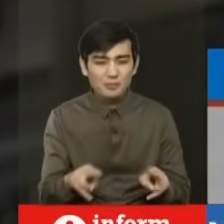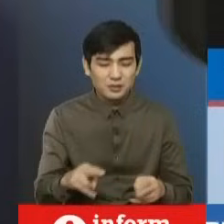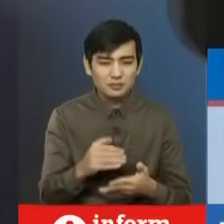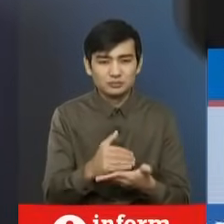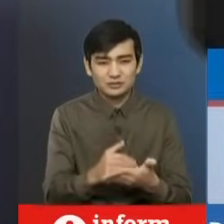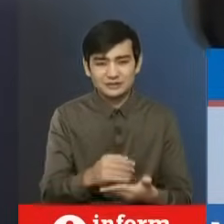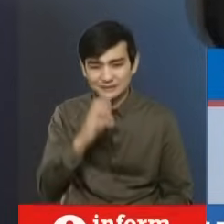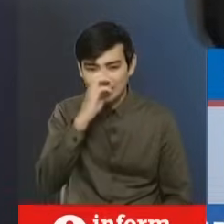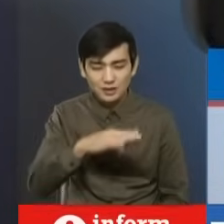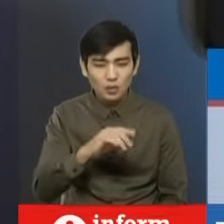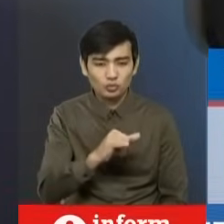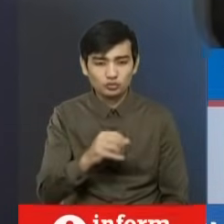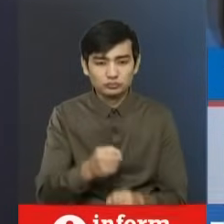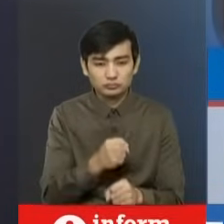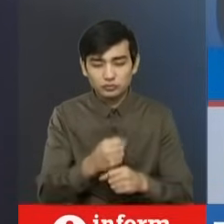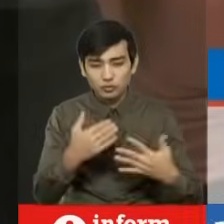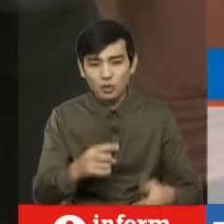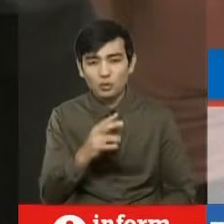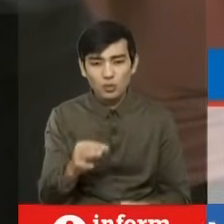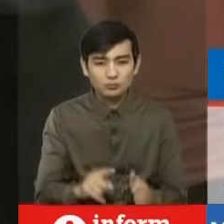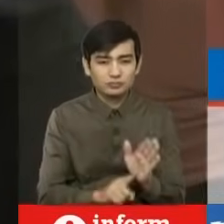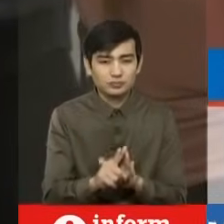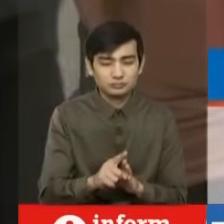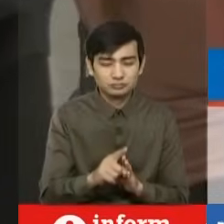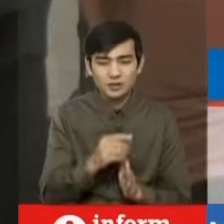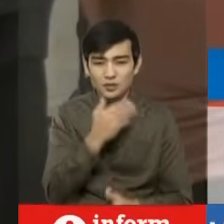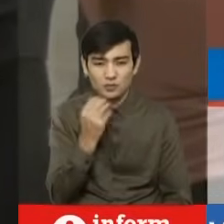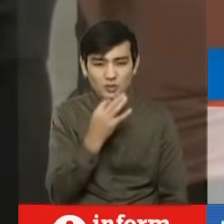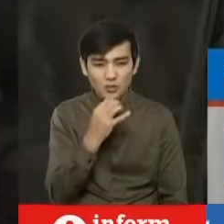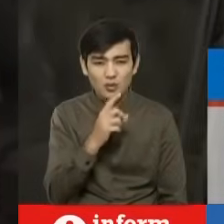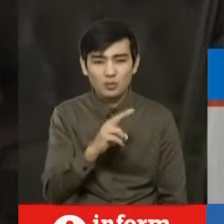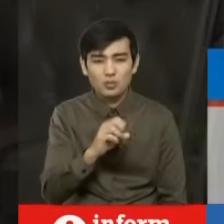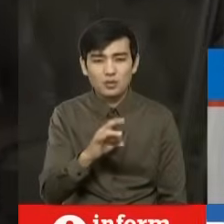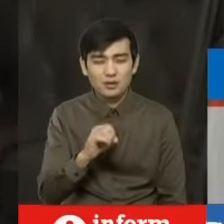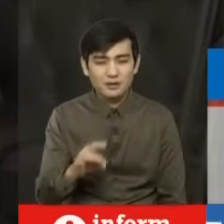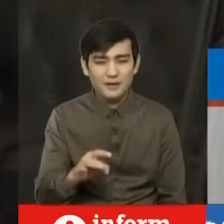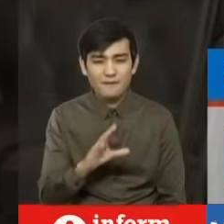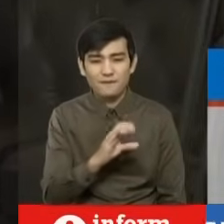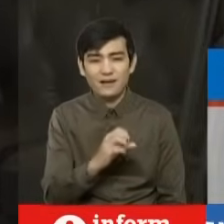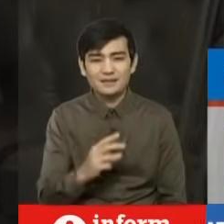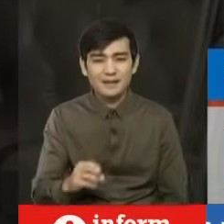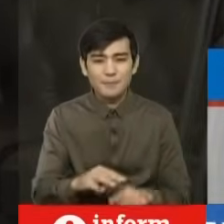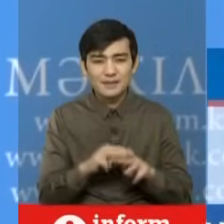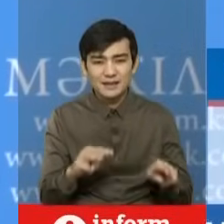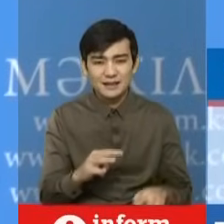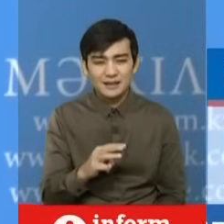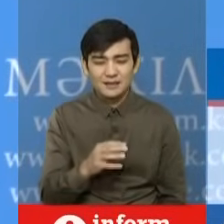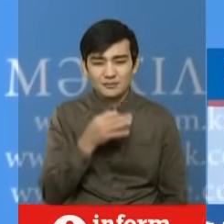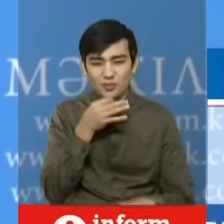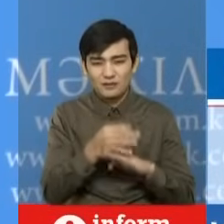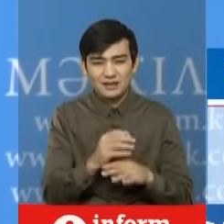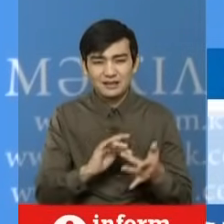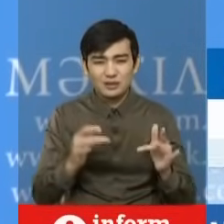в стране уже разработан но не запущен отметил в кулуарах малиса вице-министр цифровизации